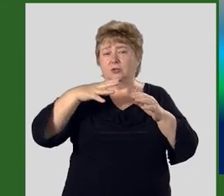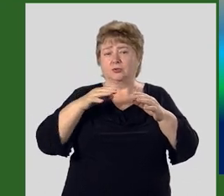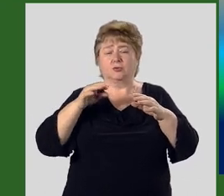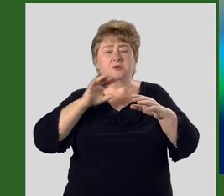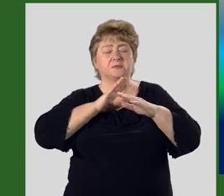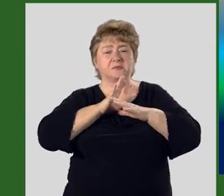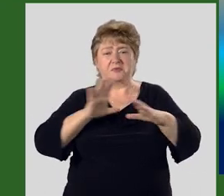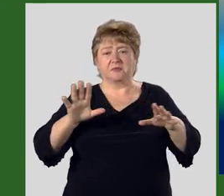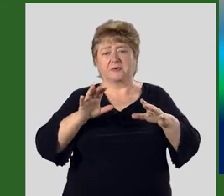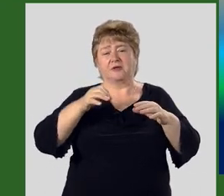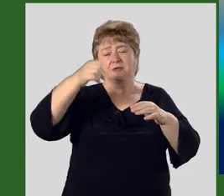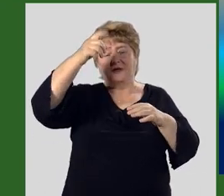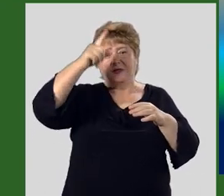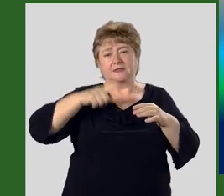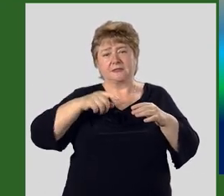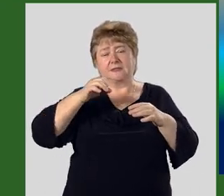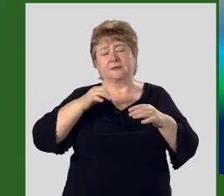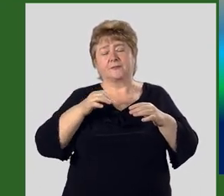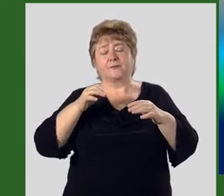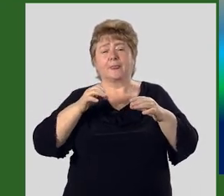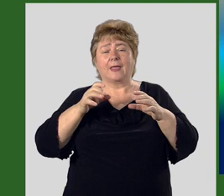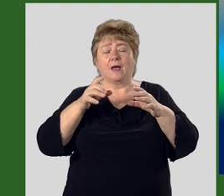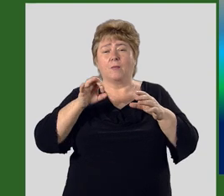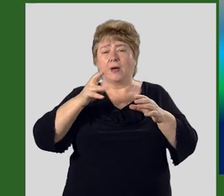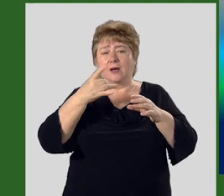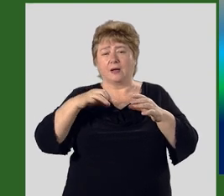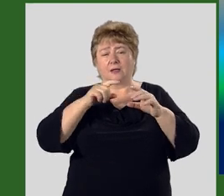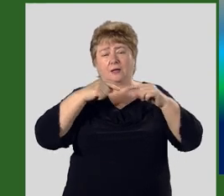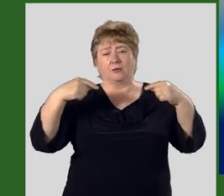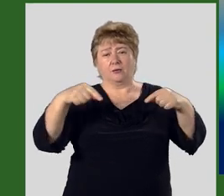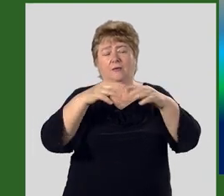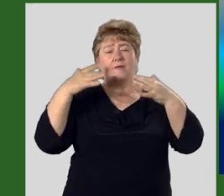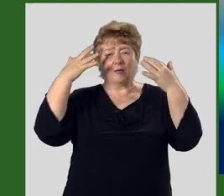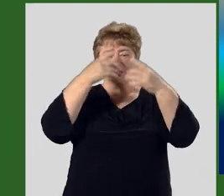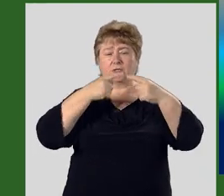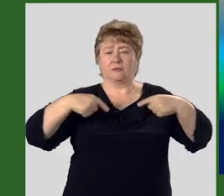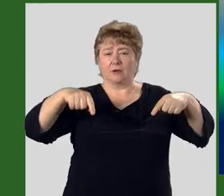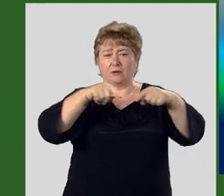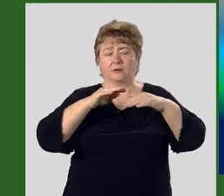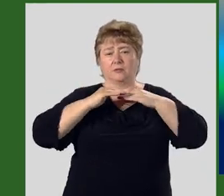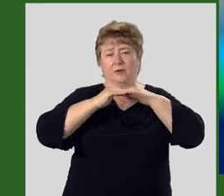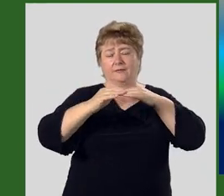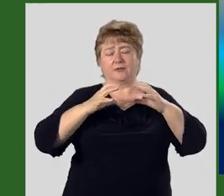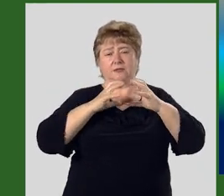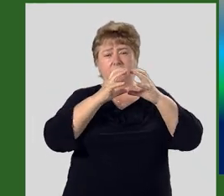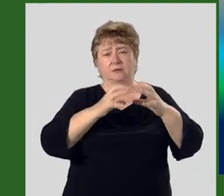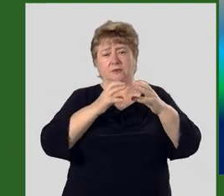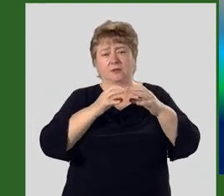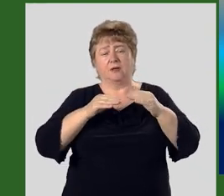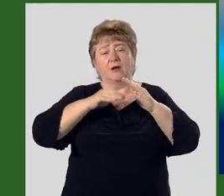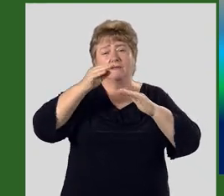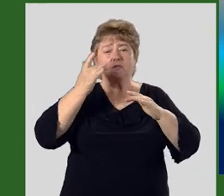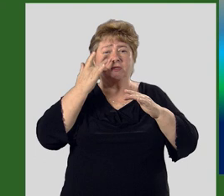бывает в зените. Полярные круги – это воображаемые окружности на поверхности Земли,